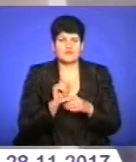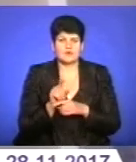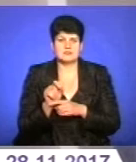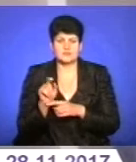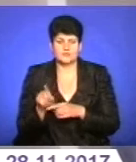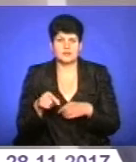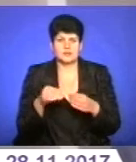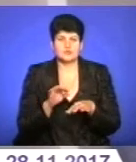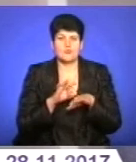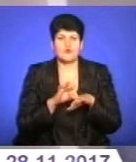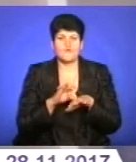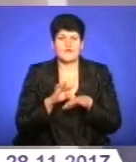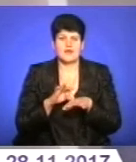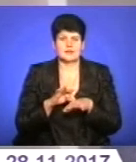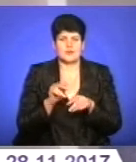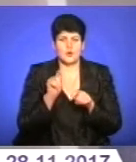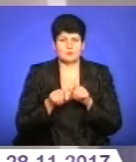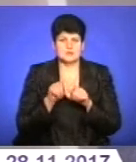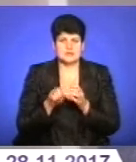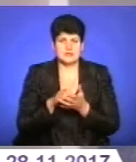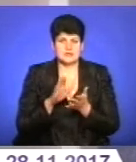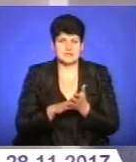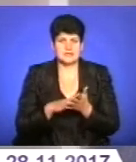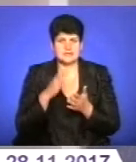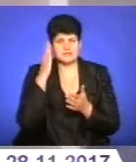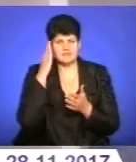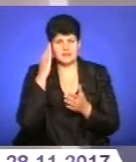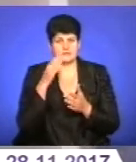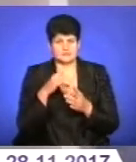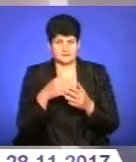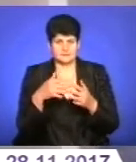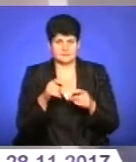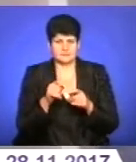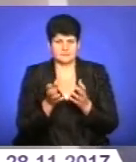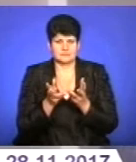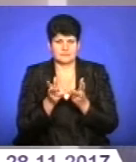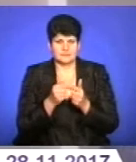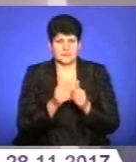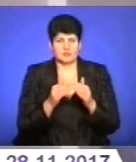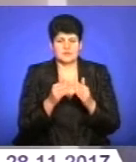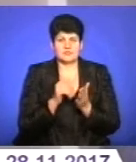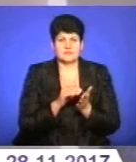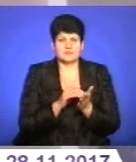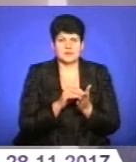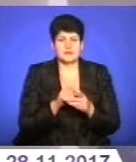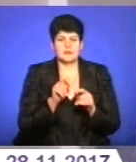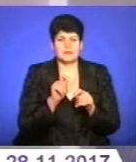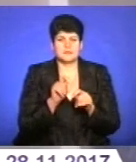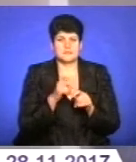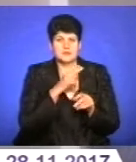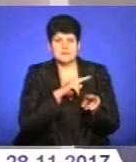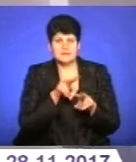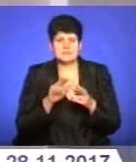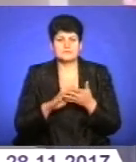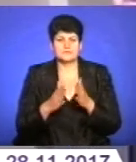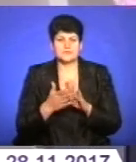дали, щоб проводили обстеження, облік свинопоголів'я домашніх свиней і слідкували за клінічним станом